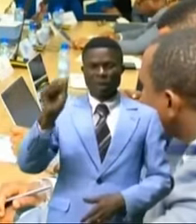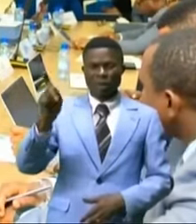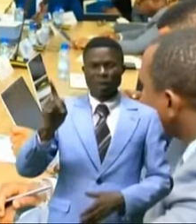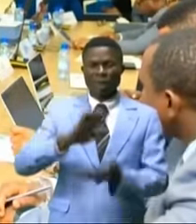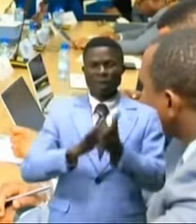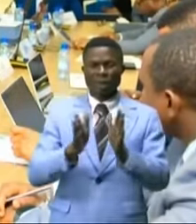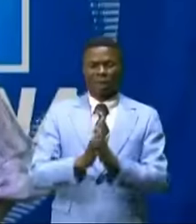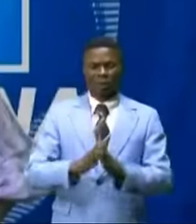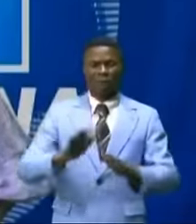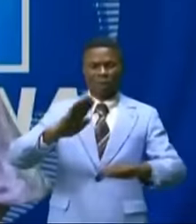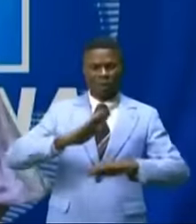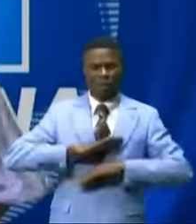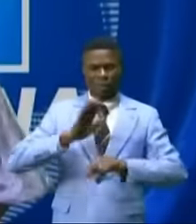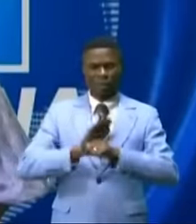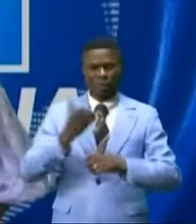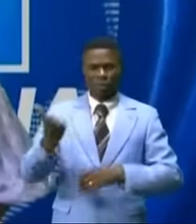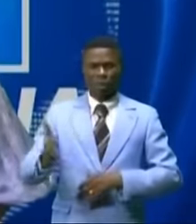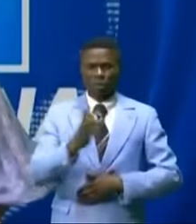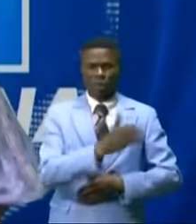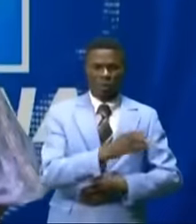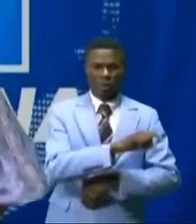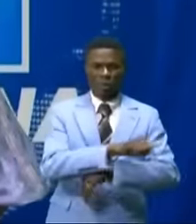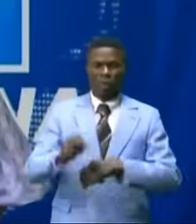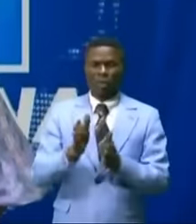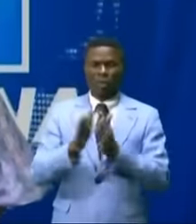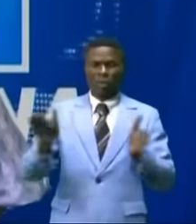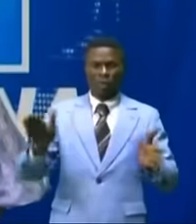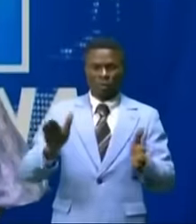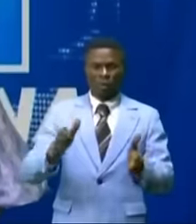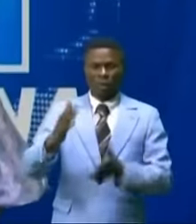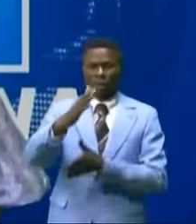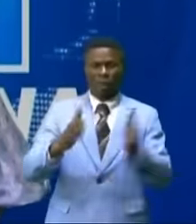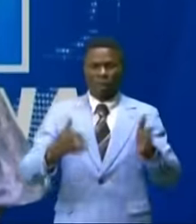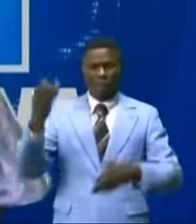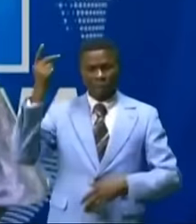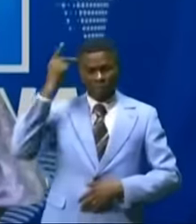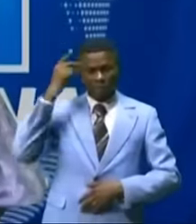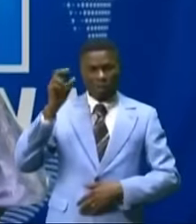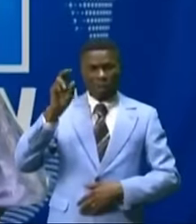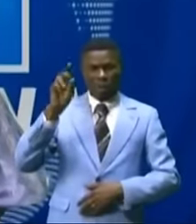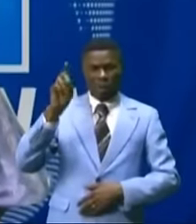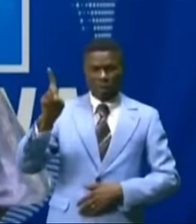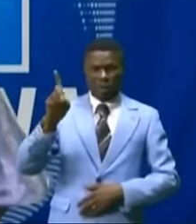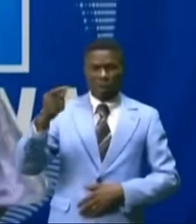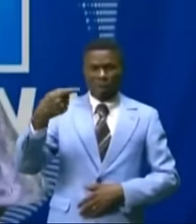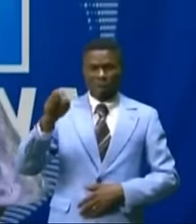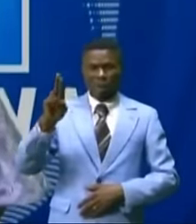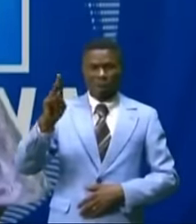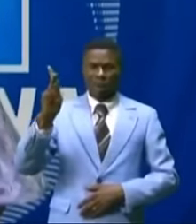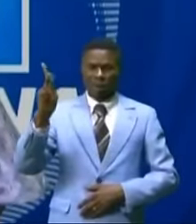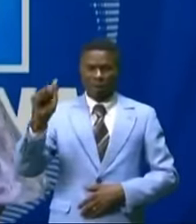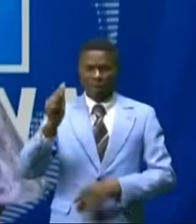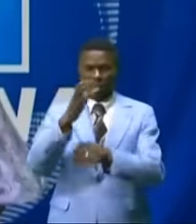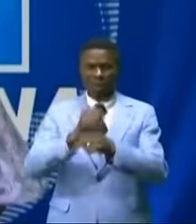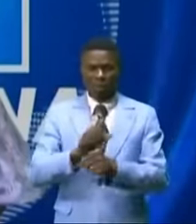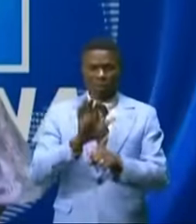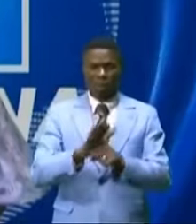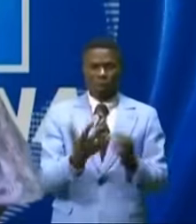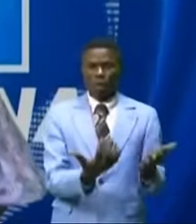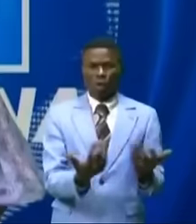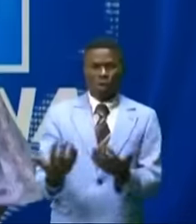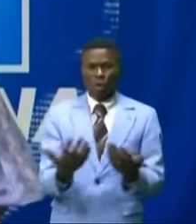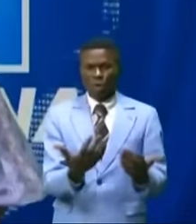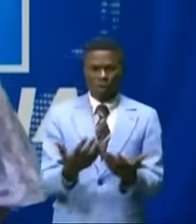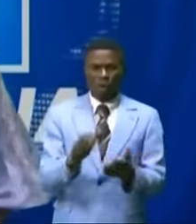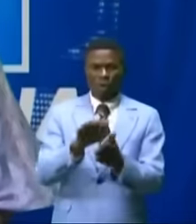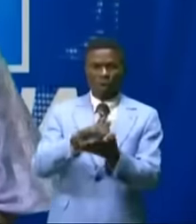satisfaisant. Et la Direction générale des recettes de Kinshasa, Djerka, vient de réceptionner un lot des ordinateurs